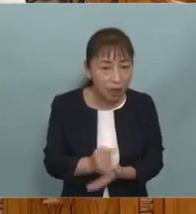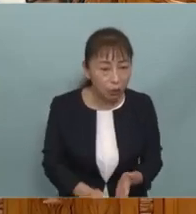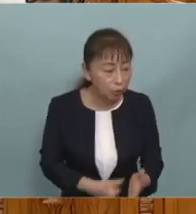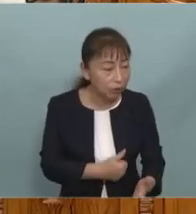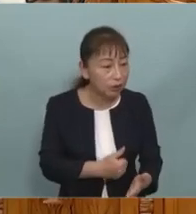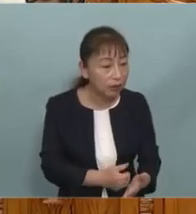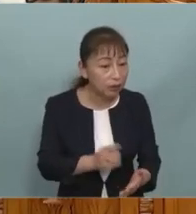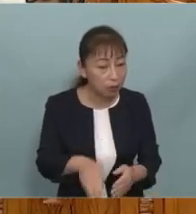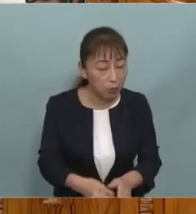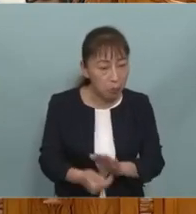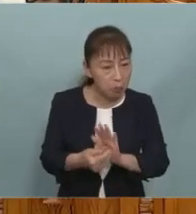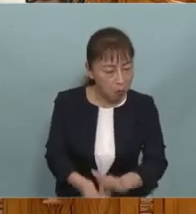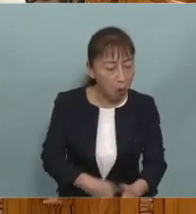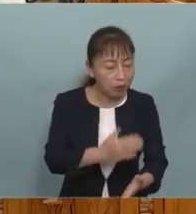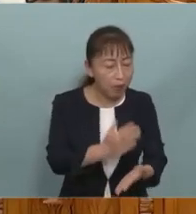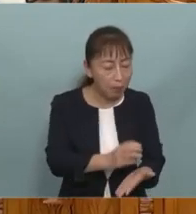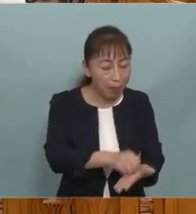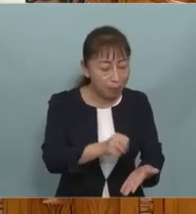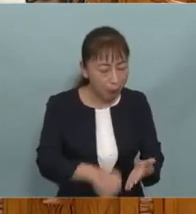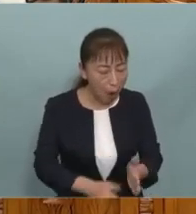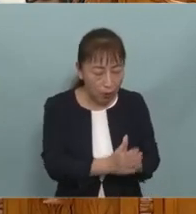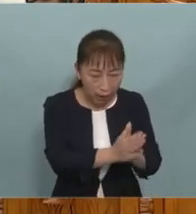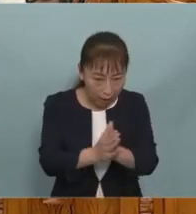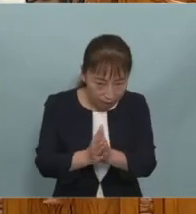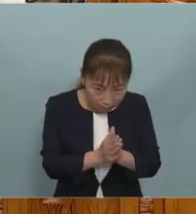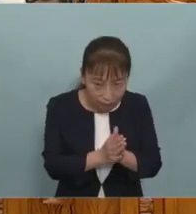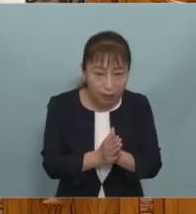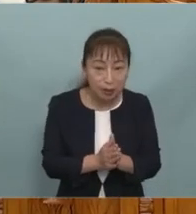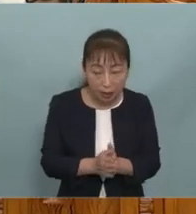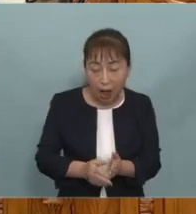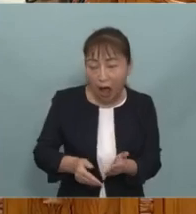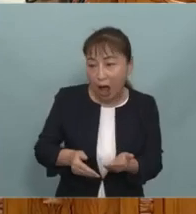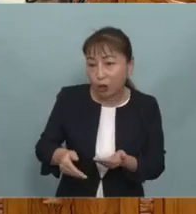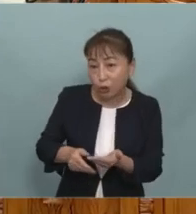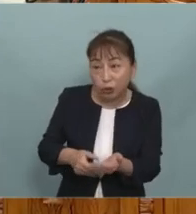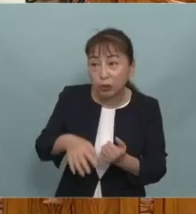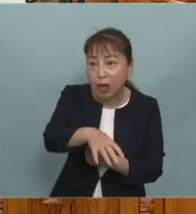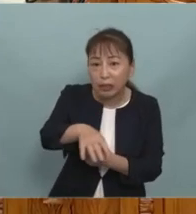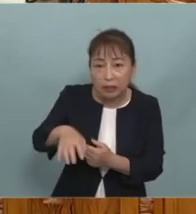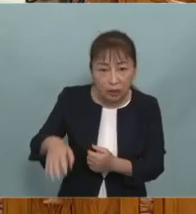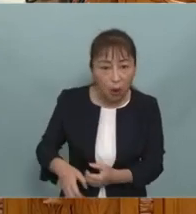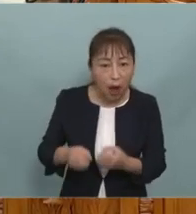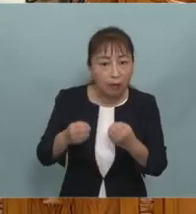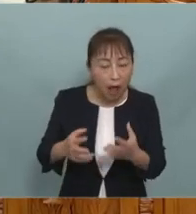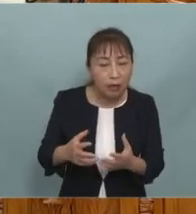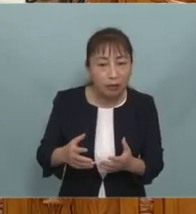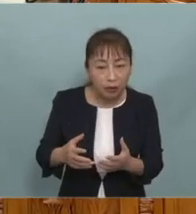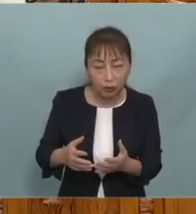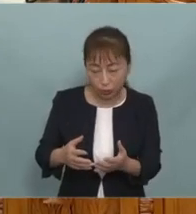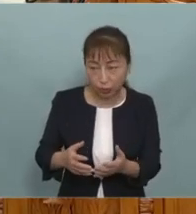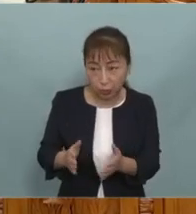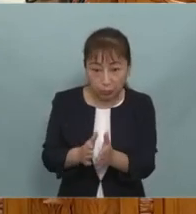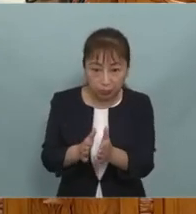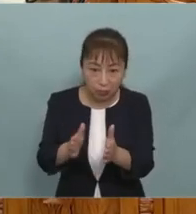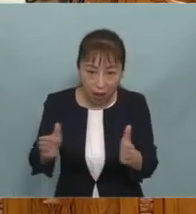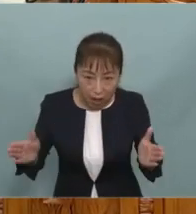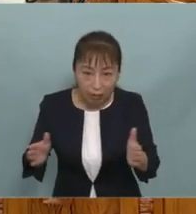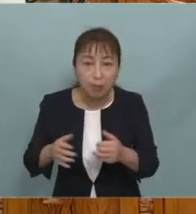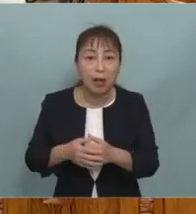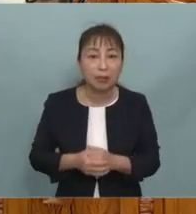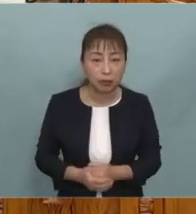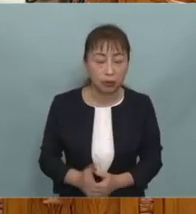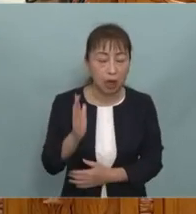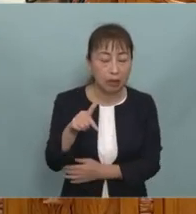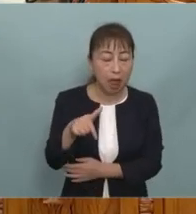事の拡大や新たな輸出先の開拓など我が国水産業のさらなる発展のために